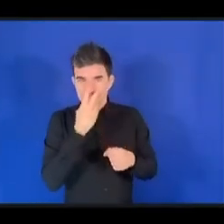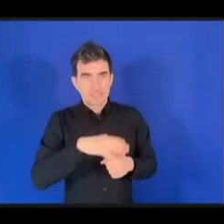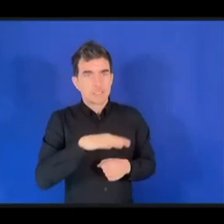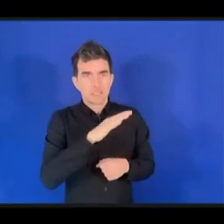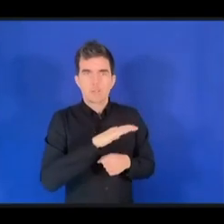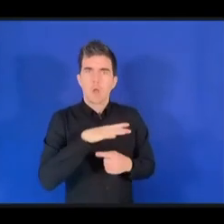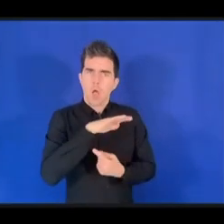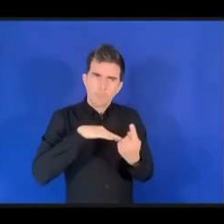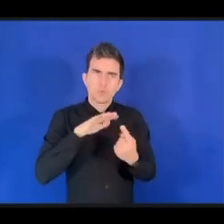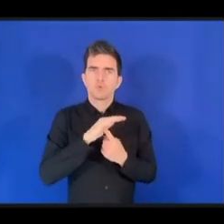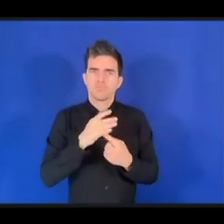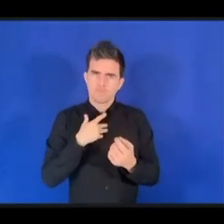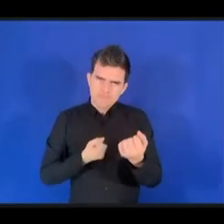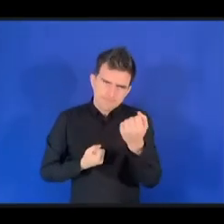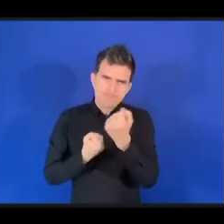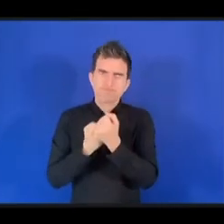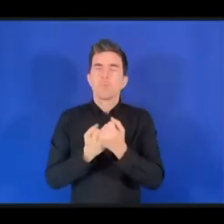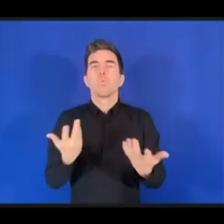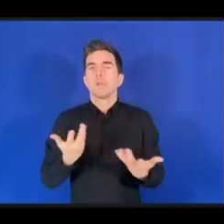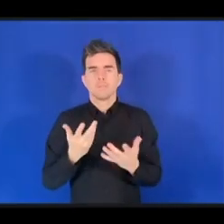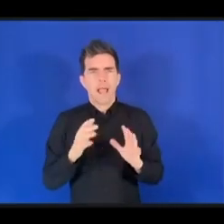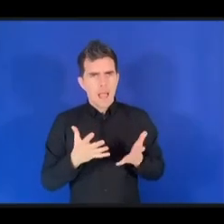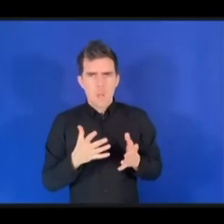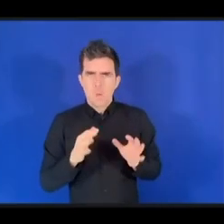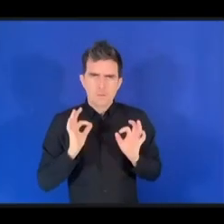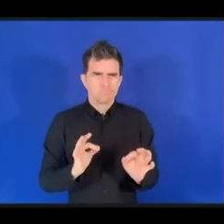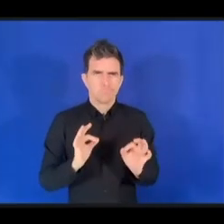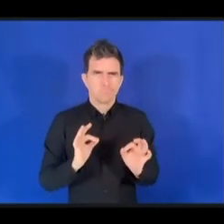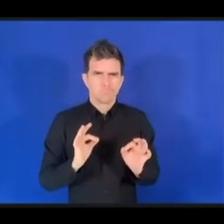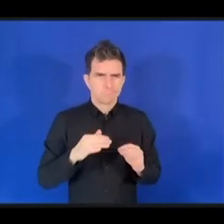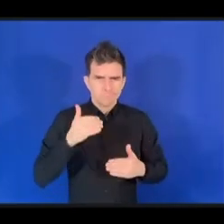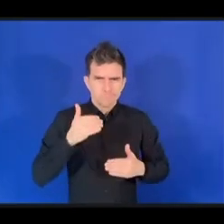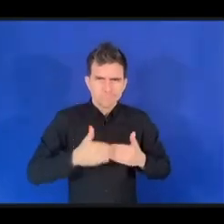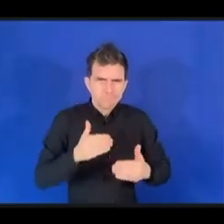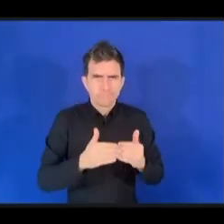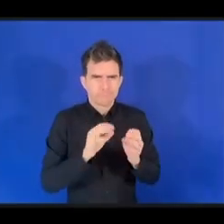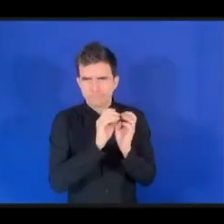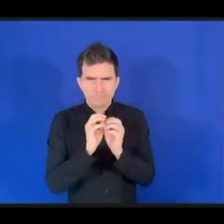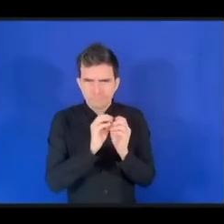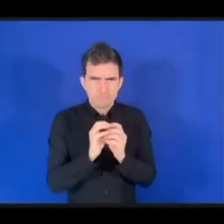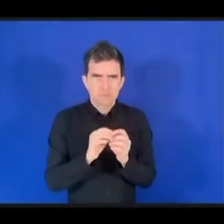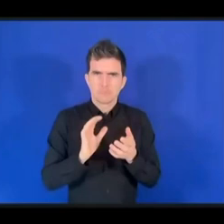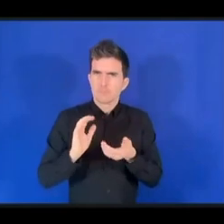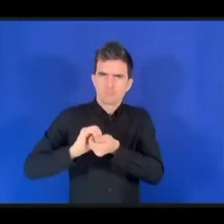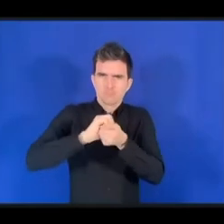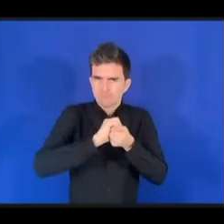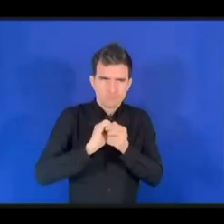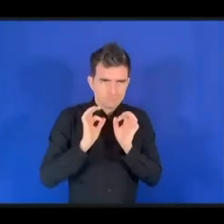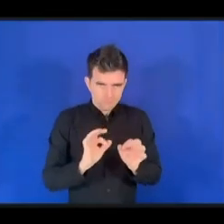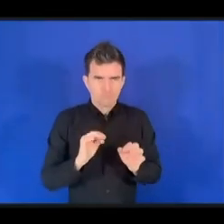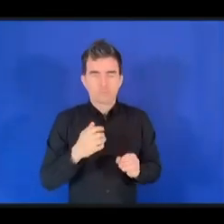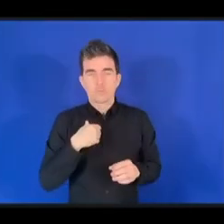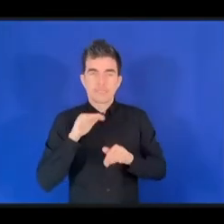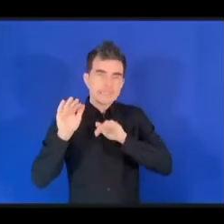ステークホルダーの解合のモデル多くのステークホルダーというものを解合に参加させ